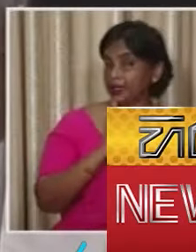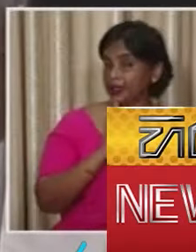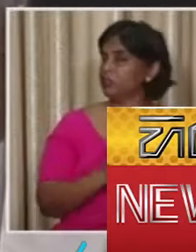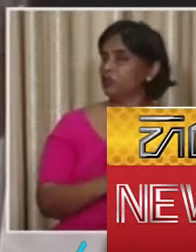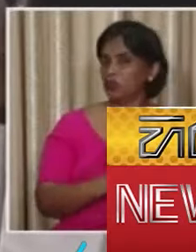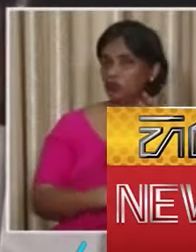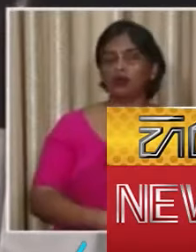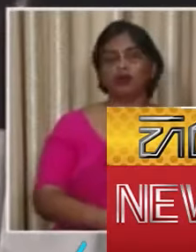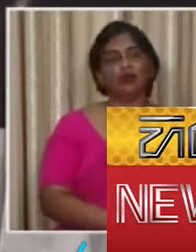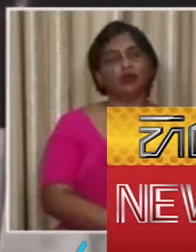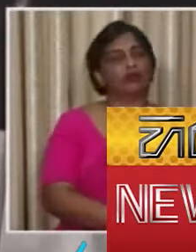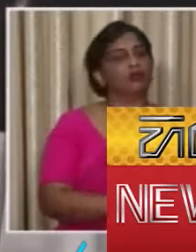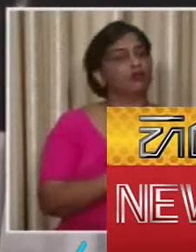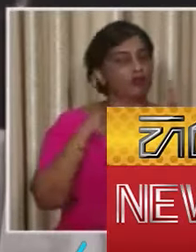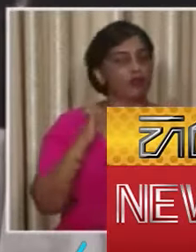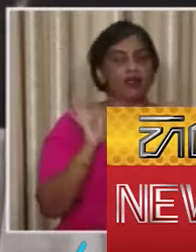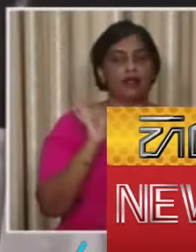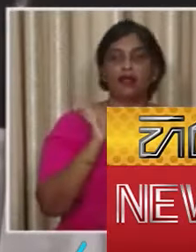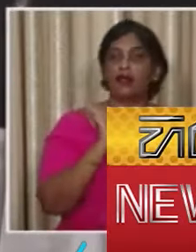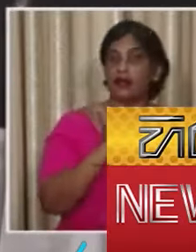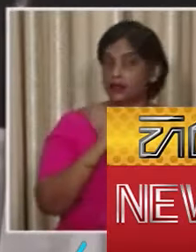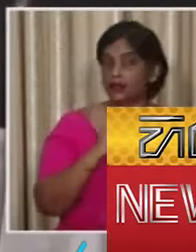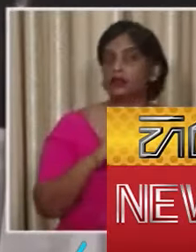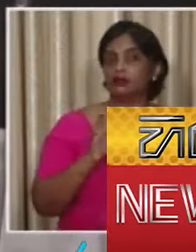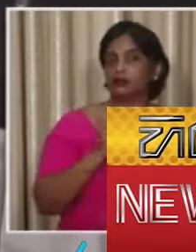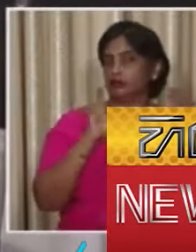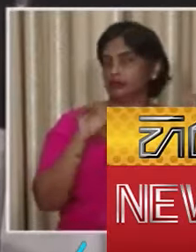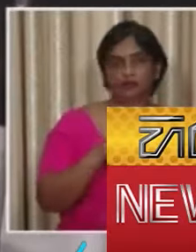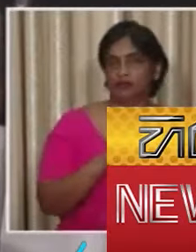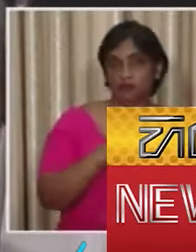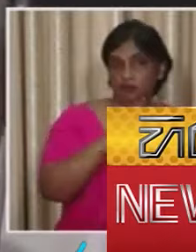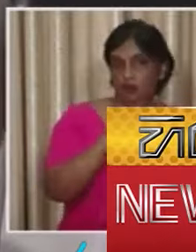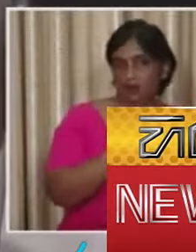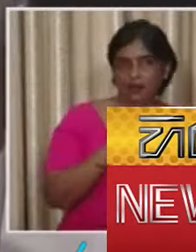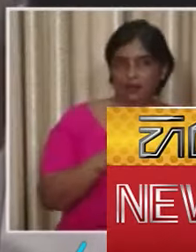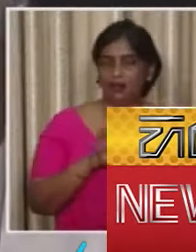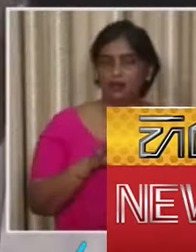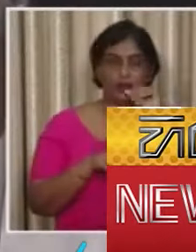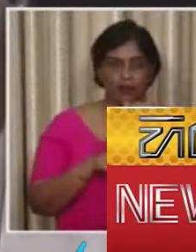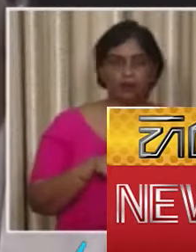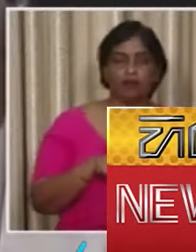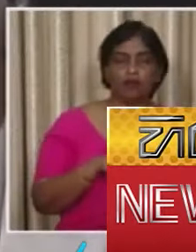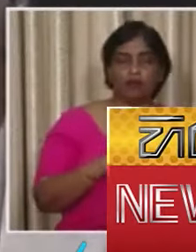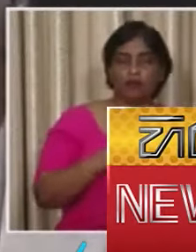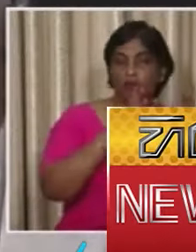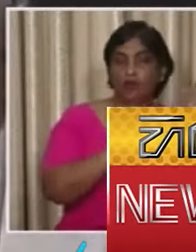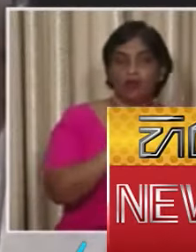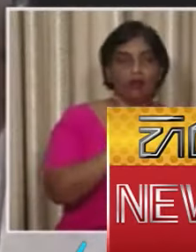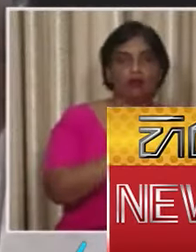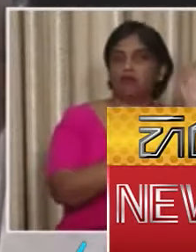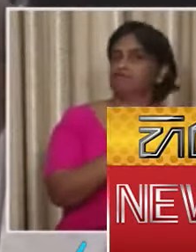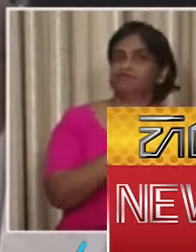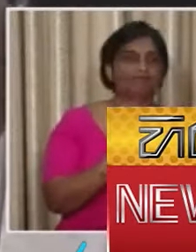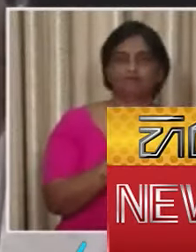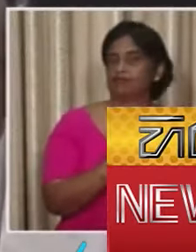අනුව බහුපාර්ශ්වීය ණය මේ වැඩපිළිවෙලට අදාළ නැහැ. ඇත්ත වශයෙන් බහුපාර්ශ්වීය ණය කොහෙවත් අඩු කරන්න